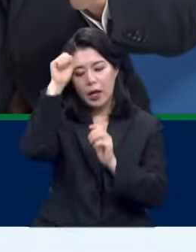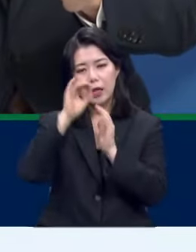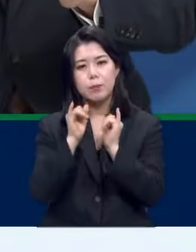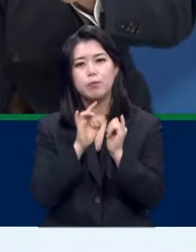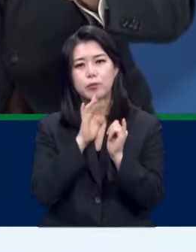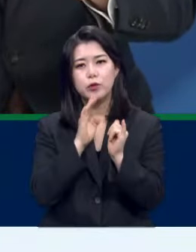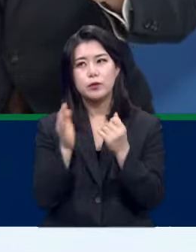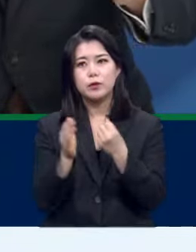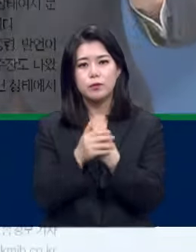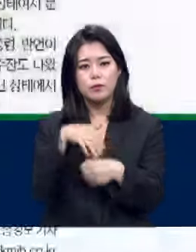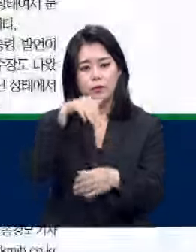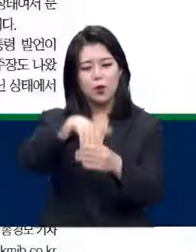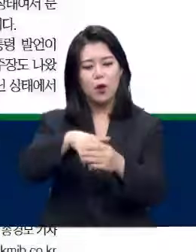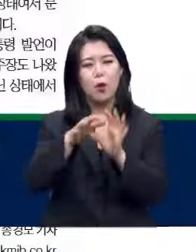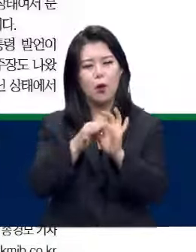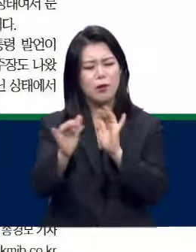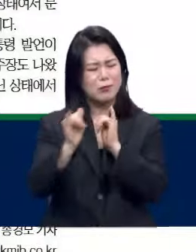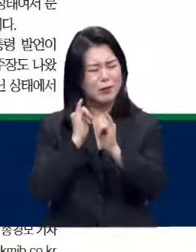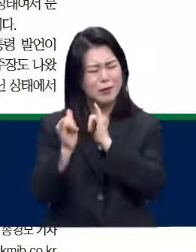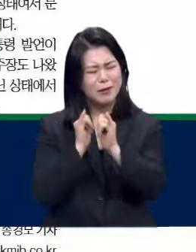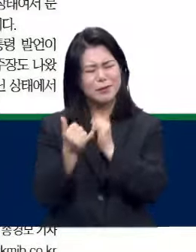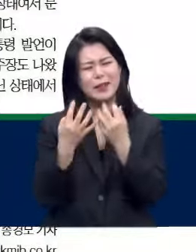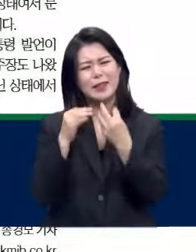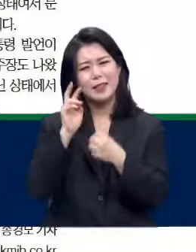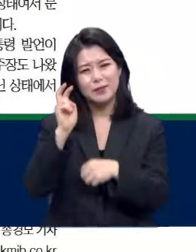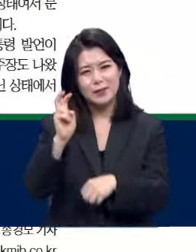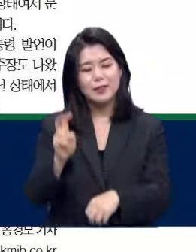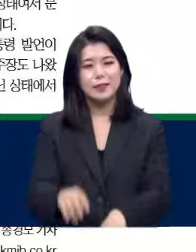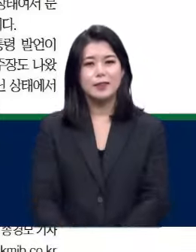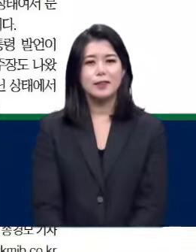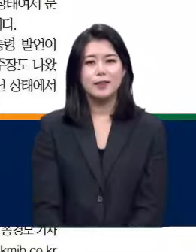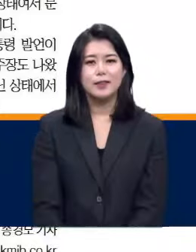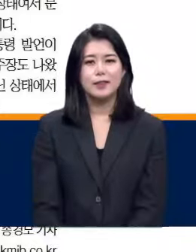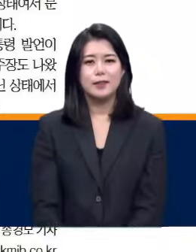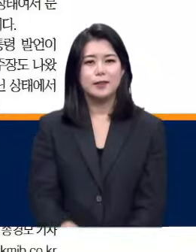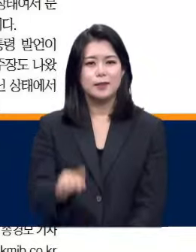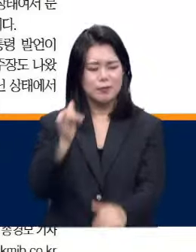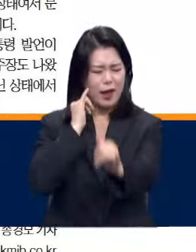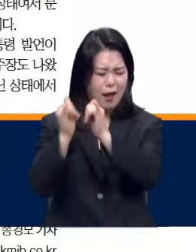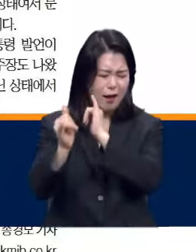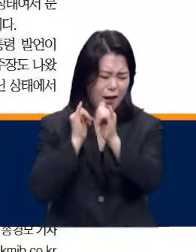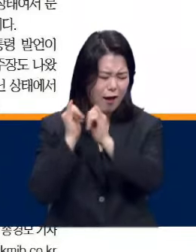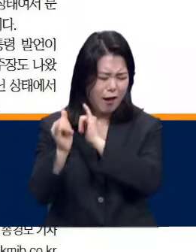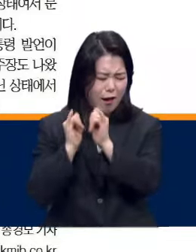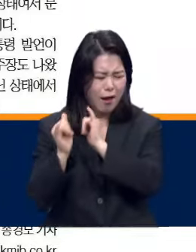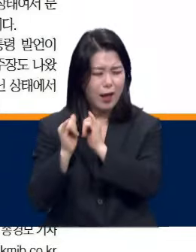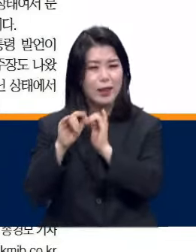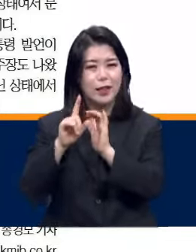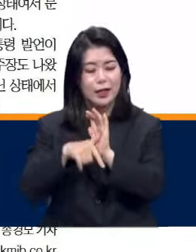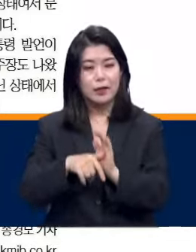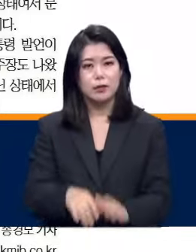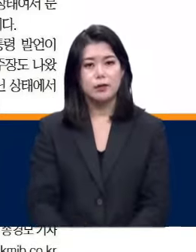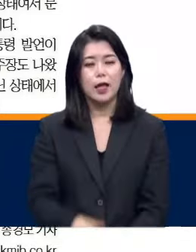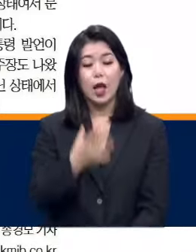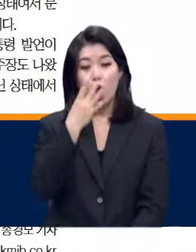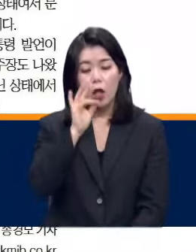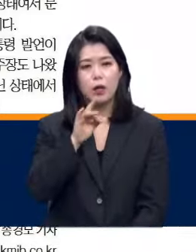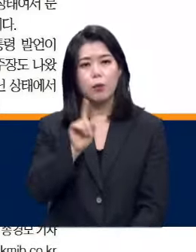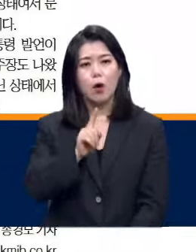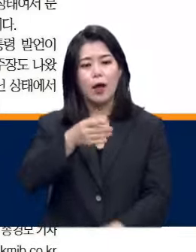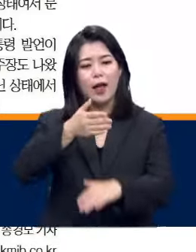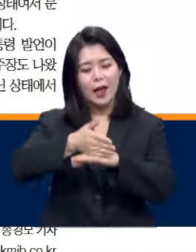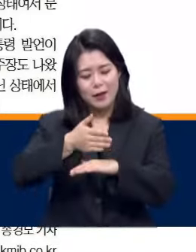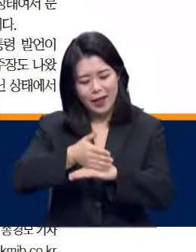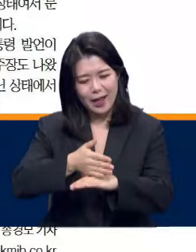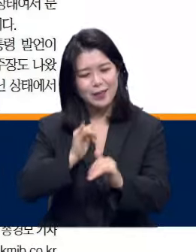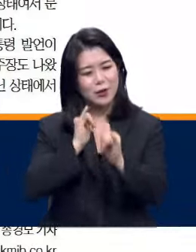선거에 굉장히 많은 전화가 왔을 거예요 그리고 정말 많은 분들 통화를 했었을 겁니다 받아줬을 거예요 그럼 내가 당연히 감사전화 정도는 받아야